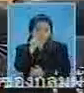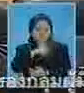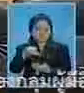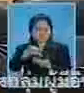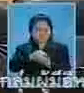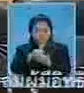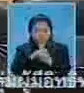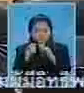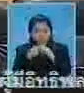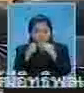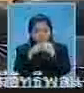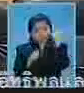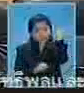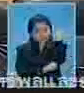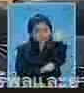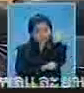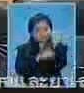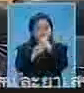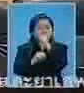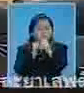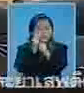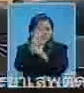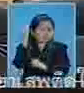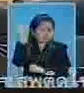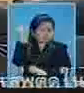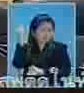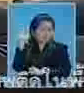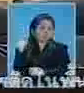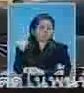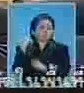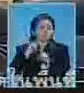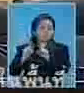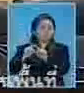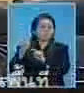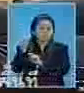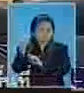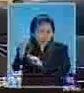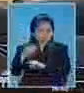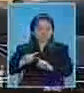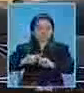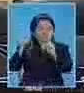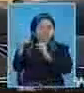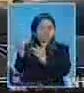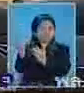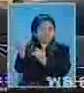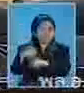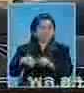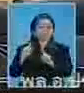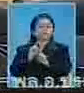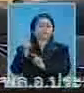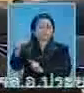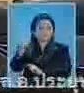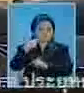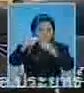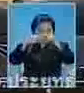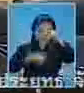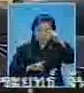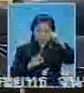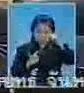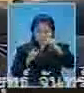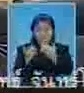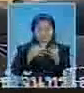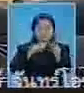ความยากจนในช่วง2ปีที่ผ่านมามีมากมายซึ่งเดี๋ยวผมตอบคำถามของท่าน8ข้อผมก็คงจะมีโอกาสได้ชี้แจงรายละเอียดเพิ่มเ